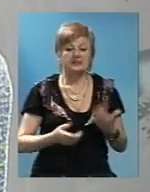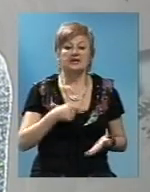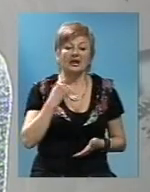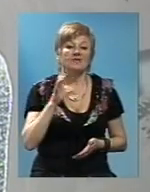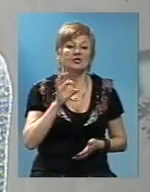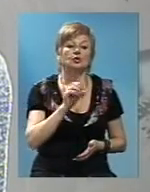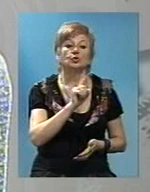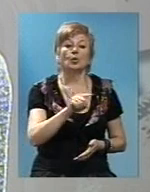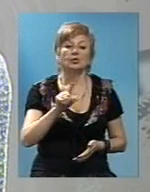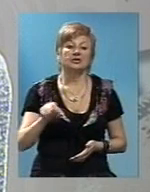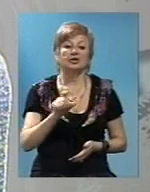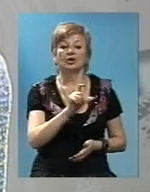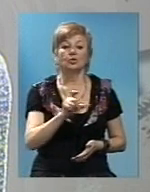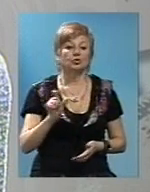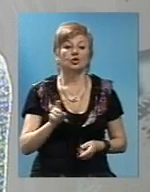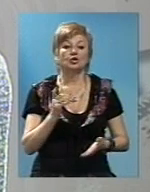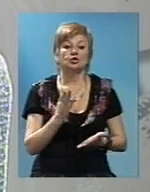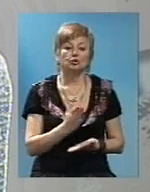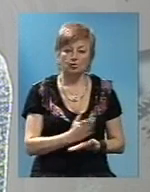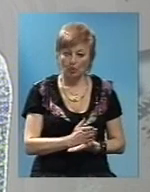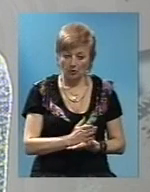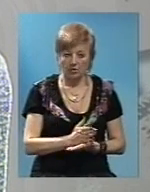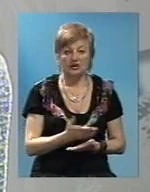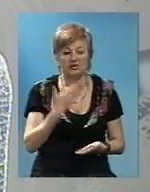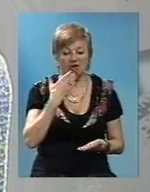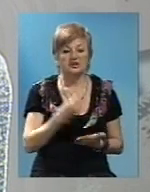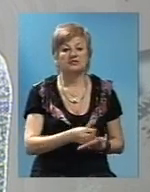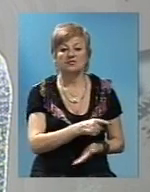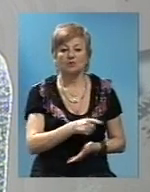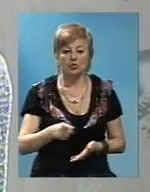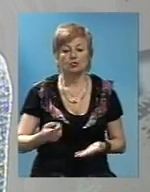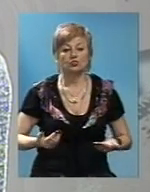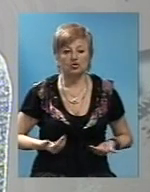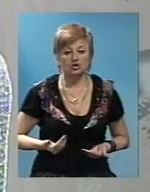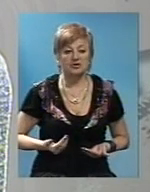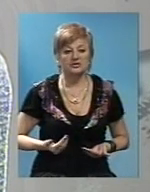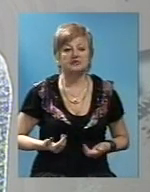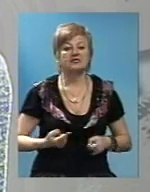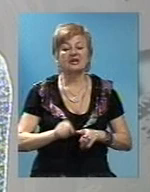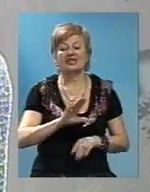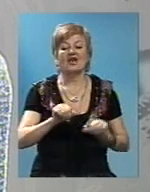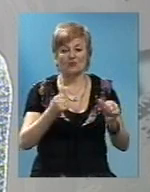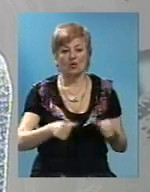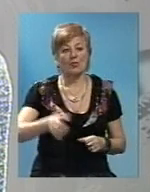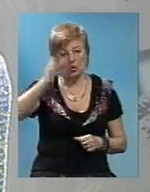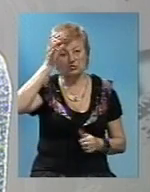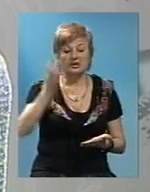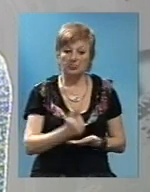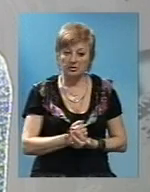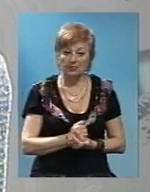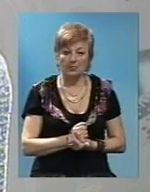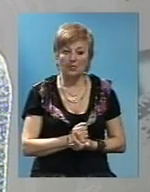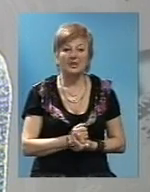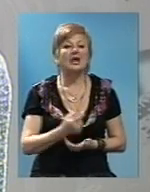тих людей, які мають втілювати у життя заходи з неформальної освіти, чи відомо вам